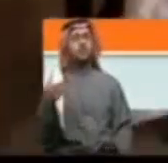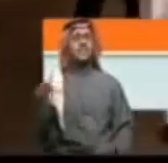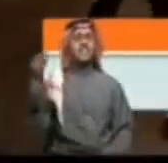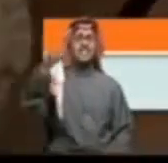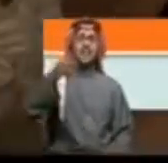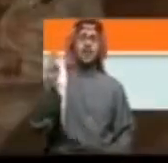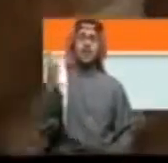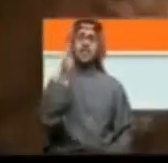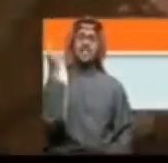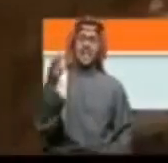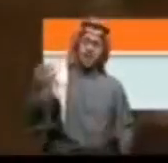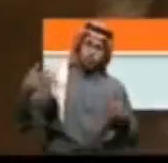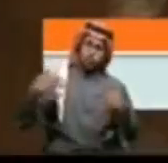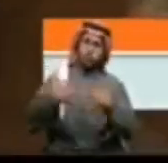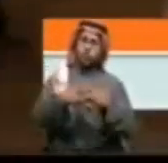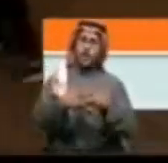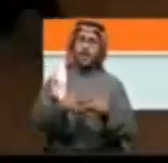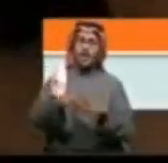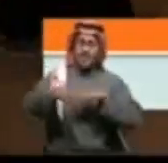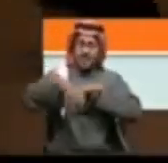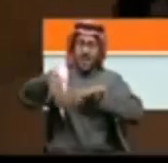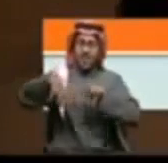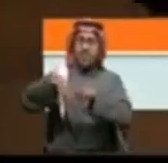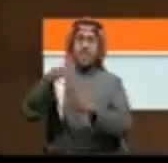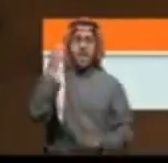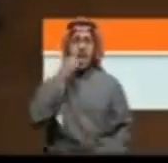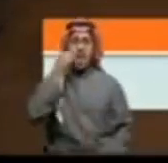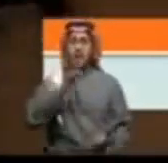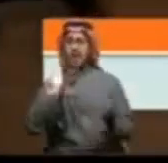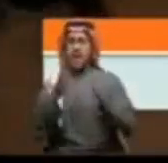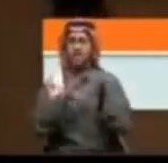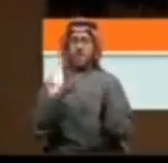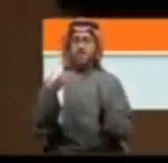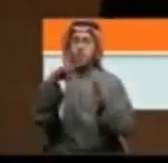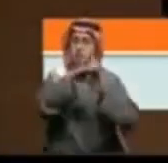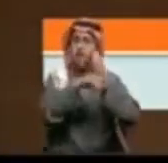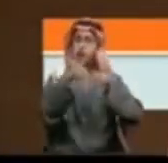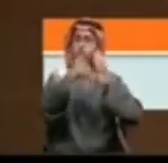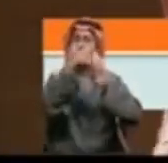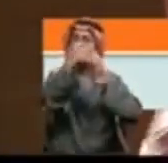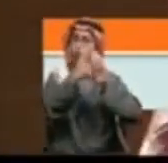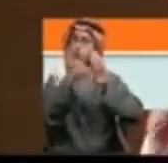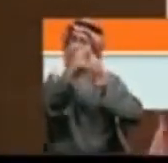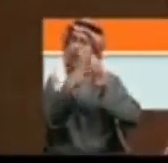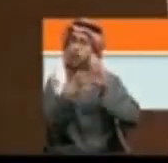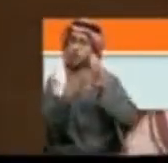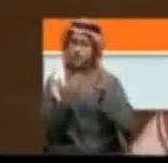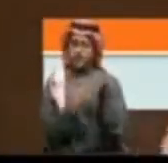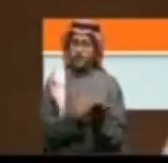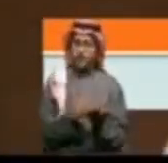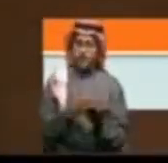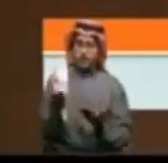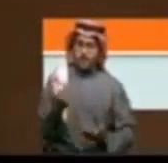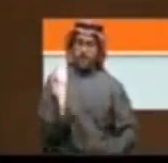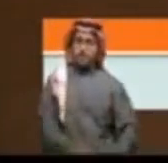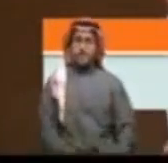الجناح، جناح دولة الإمارات، ماذا يقدم للزوار الكرام عن طريق الأنشطة والمشاركات المتواجدة في